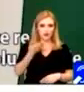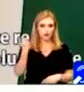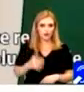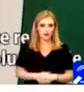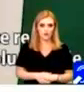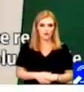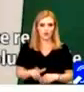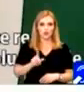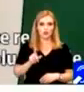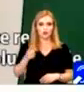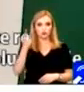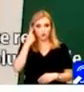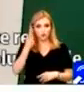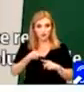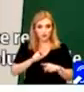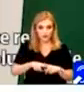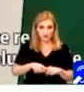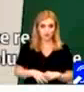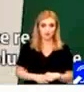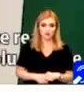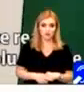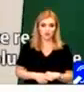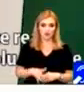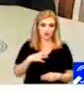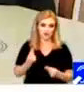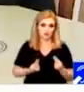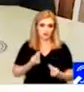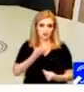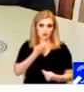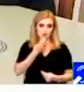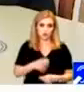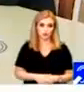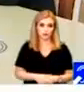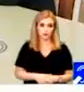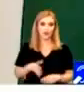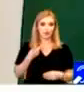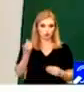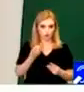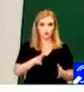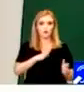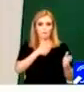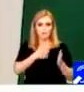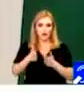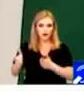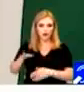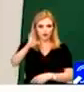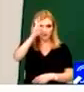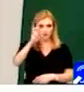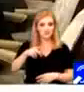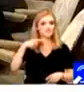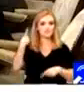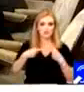кто подобные вещи заявляет, это смехотворно. Но порядок в стране всегда был, и